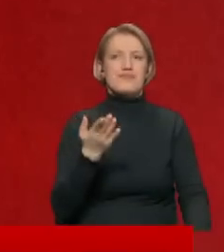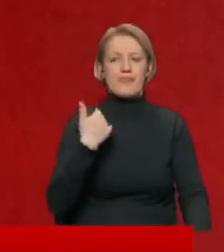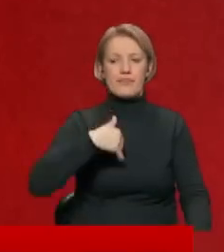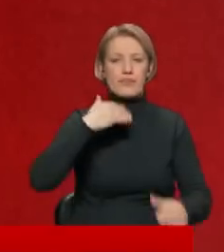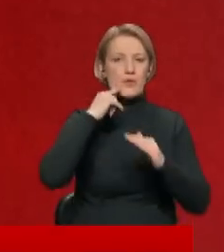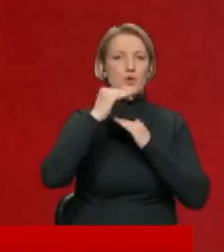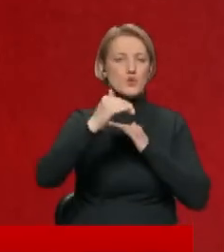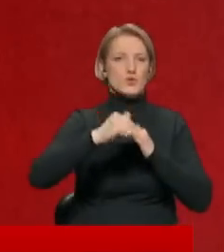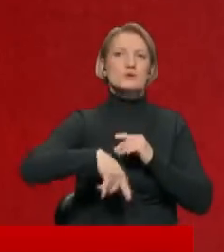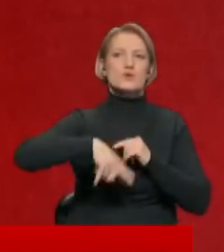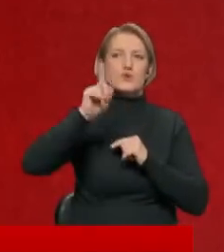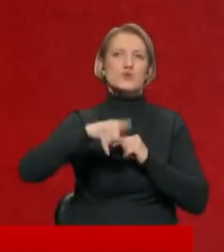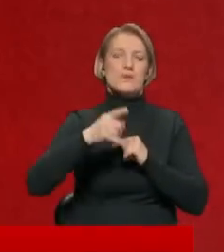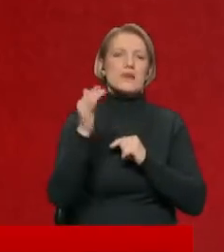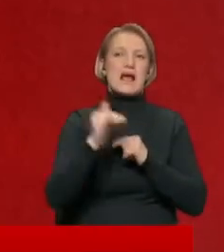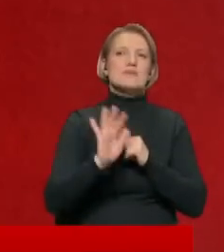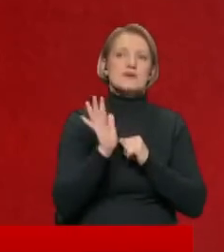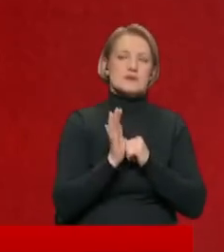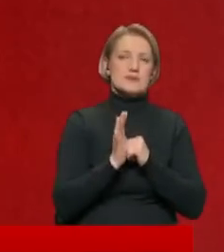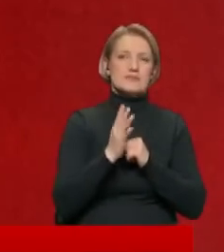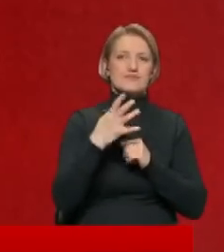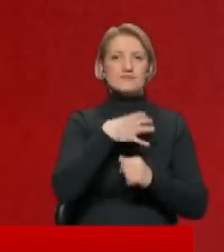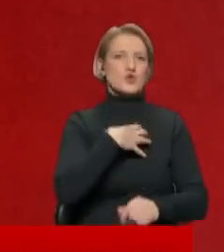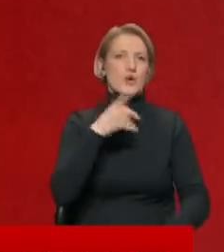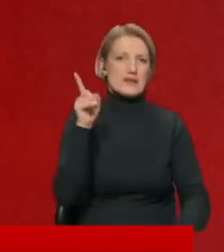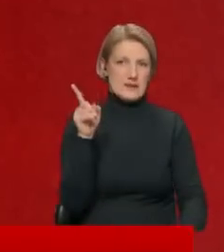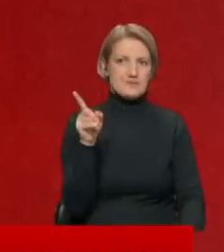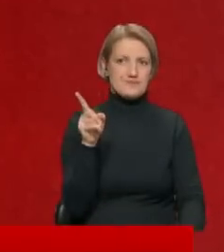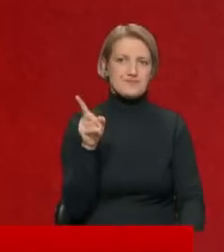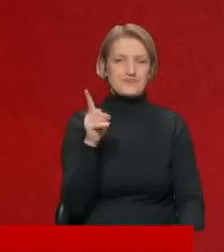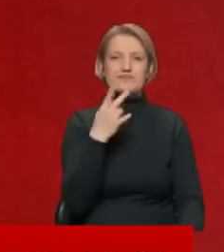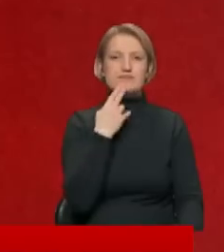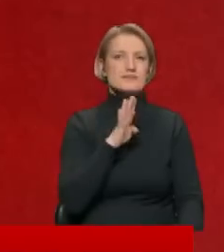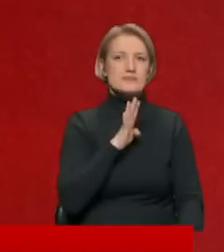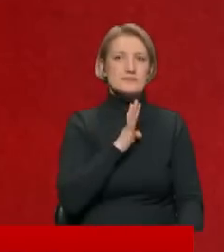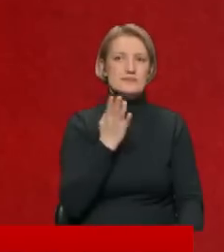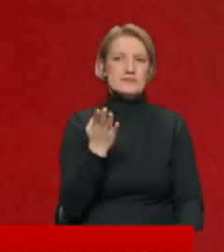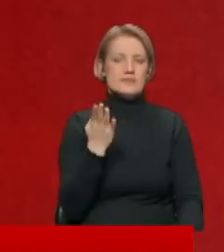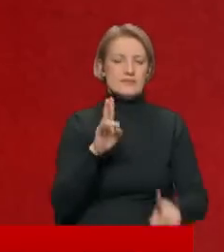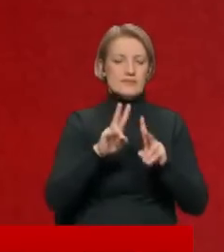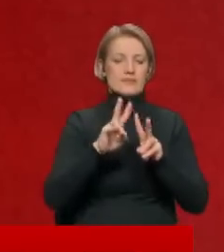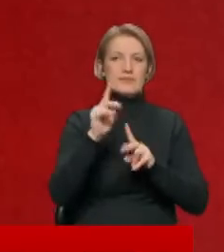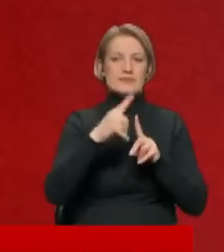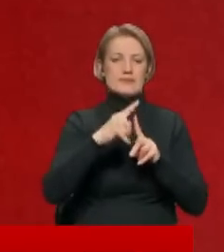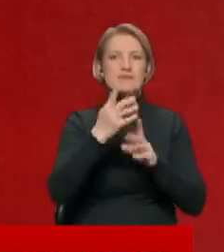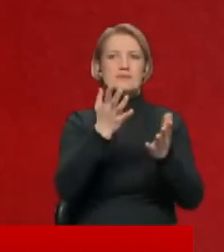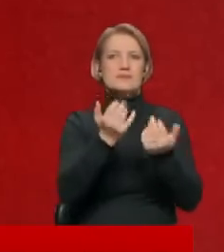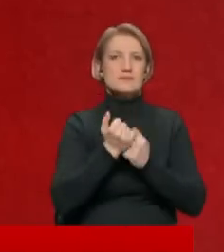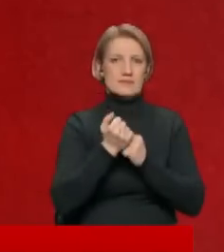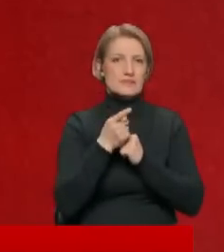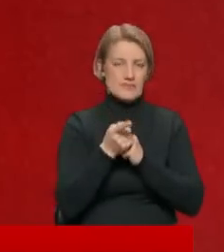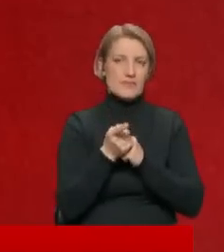kamuoyunu çok gündemine gelmedi Aslında gündeme geldi işte Konya'da bir kızımız Güya müte alınma vaadiyle